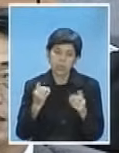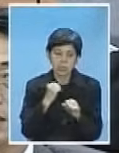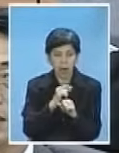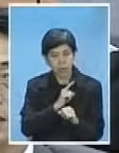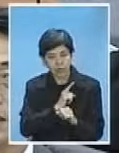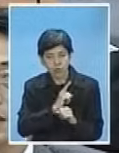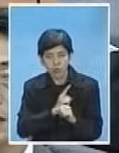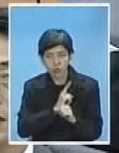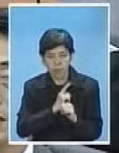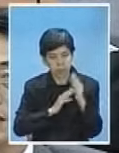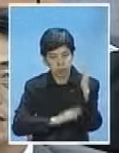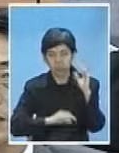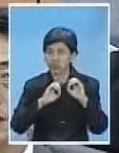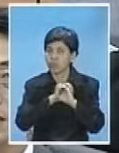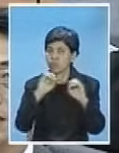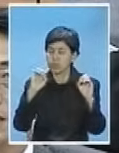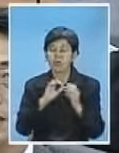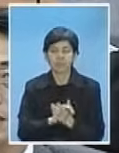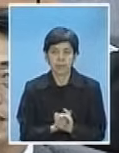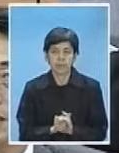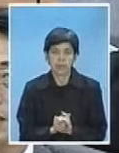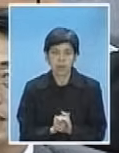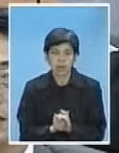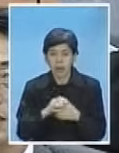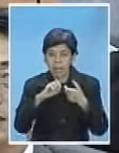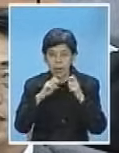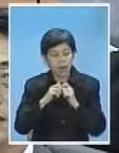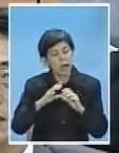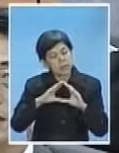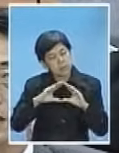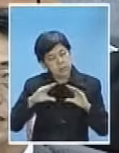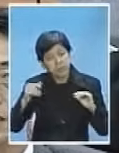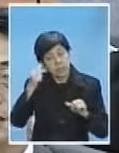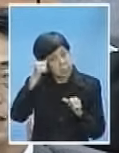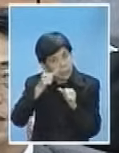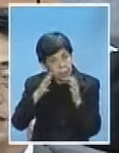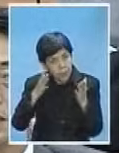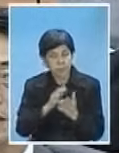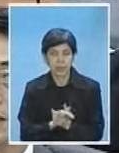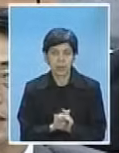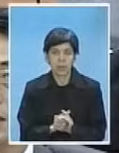รับผิดชอบในพื้นที่ข้างล่างหรือเหตุการณ์มันผ่านมานานจำไม่ได้แ